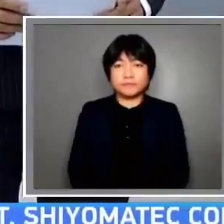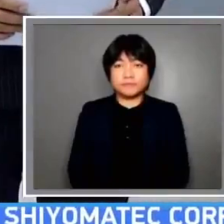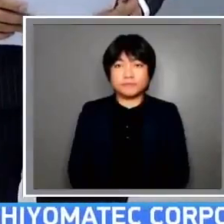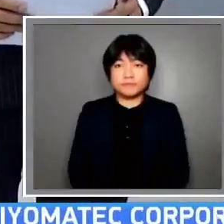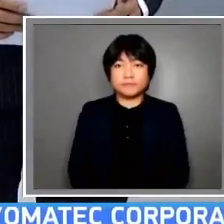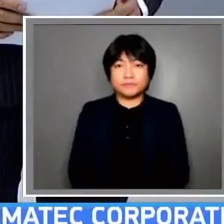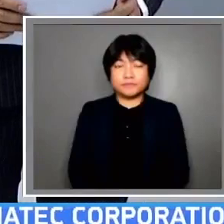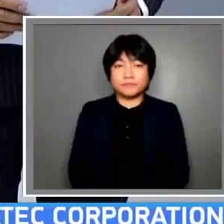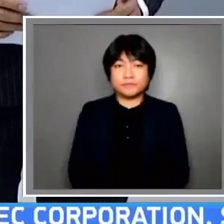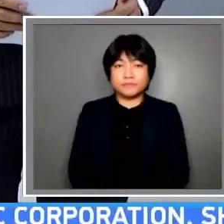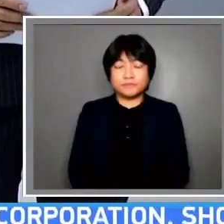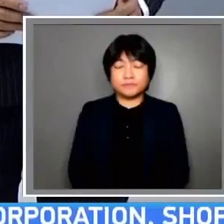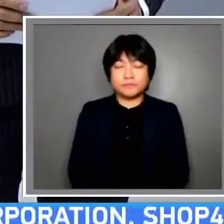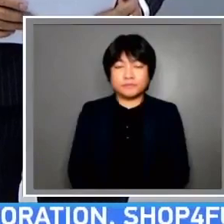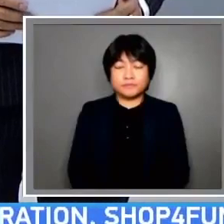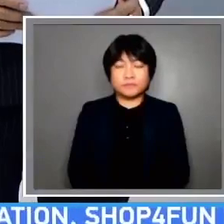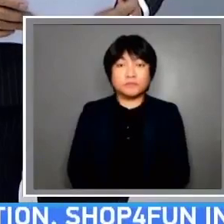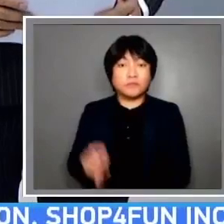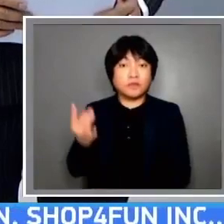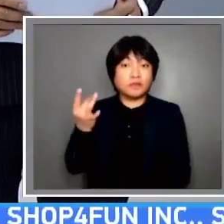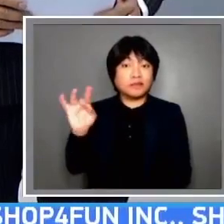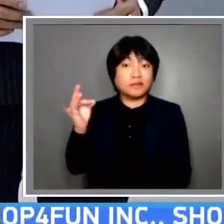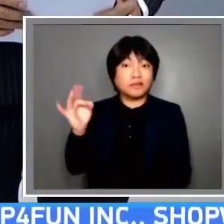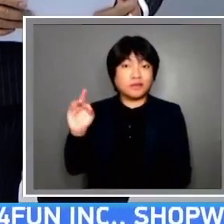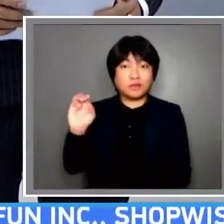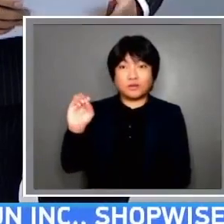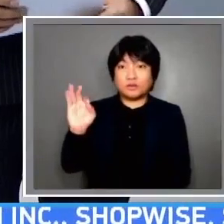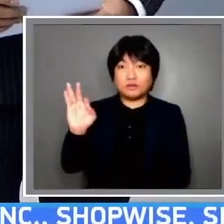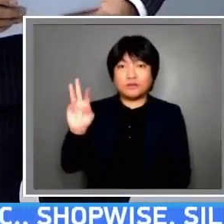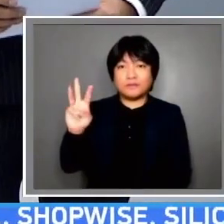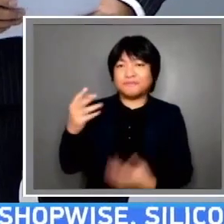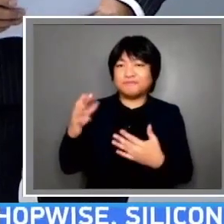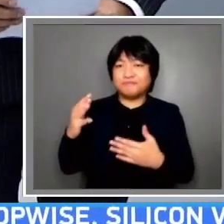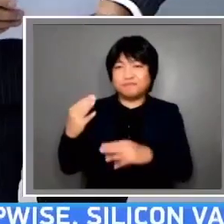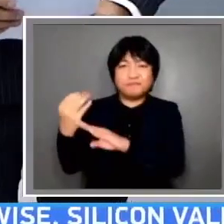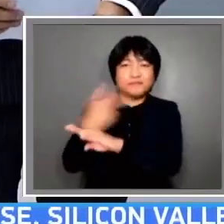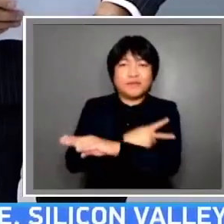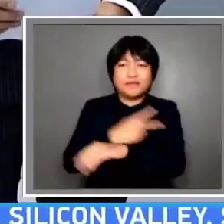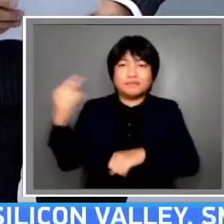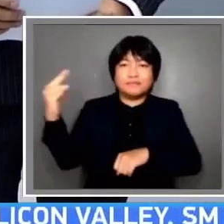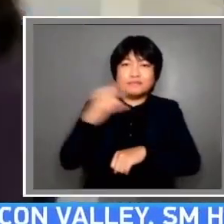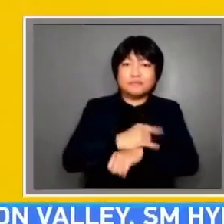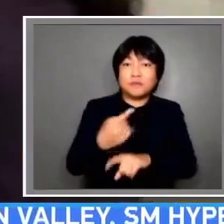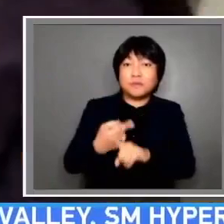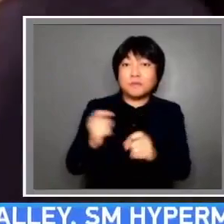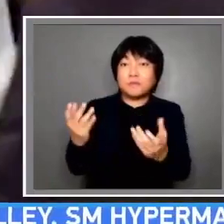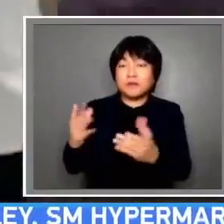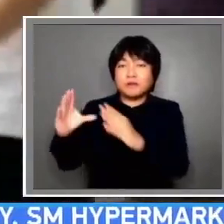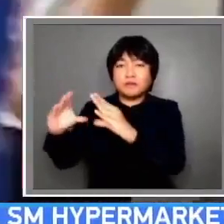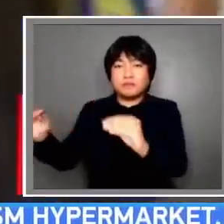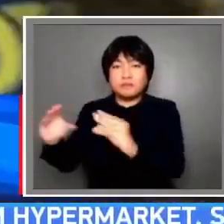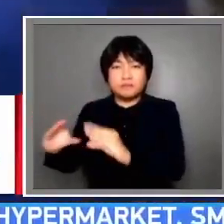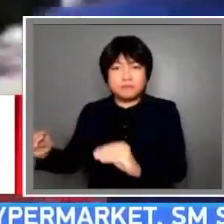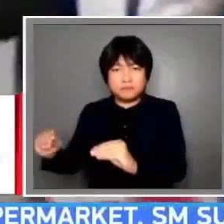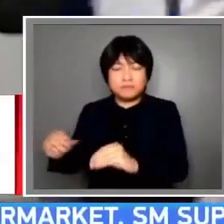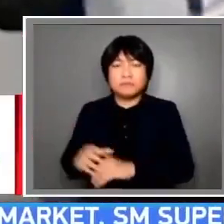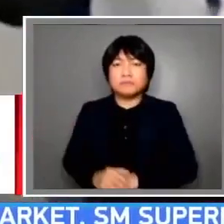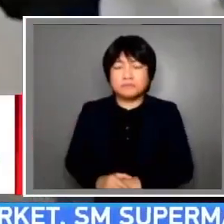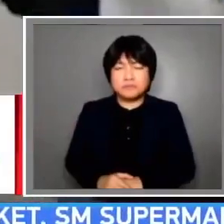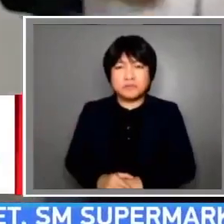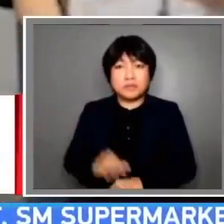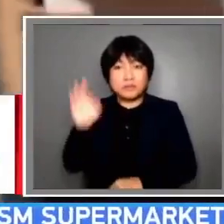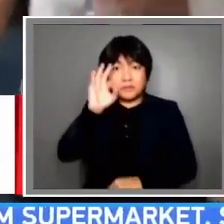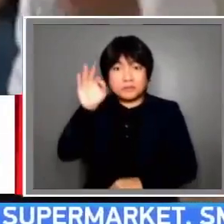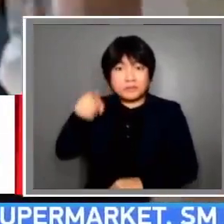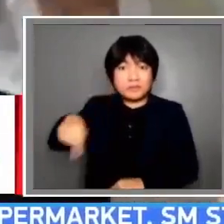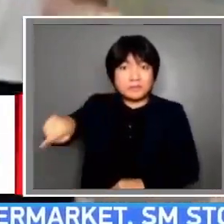18 OFW ang pinakabagong batch na nakabalik sa Pilipinas mula sa Lebanon. Kabilang sila sa mga Pilipinong pinili ng umuwi dahil sa tensyon ng Israel